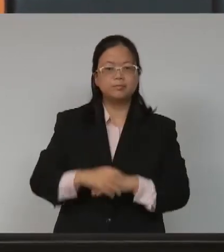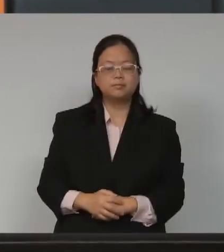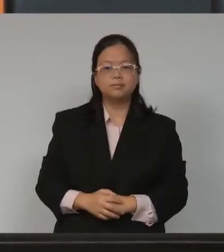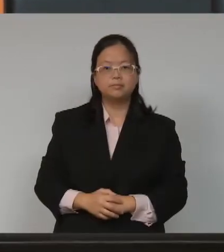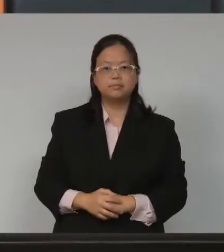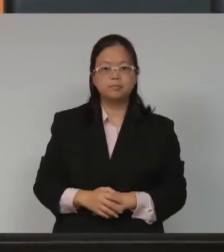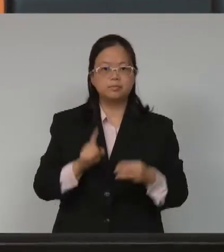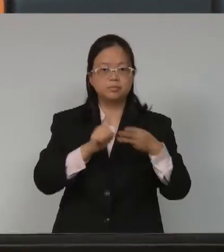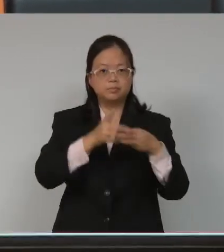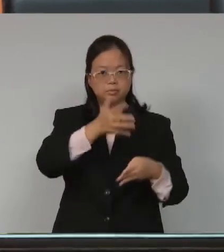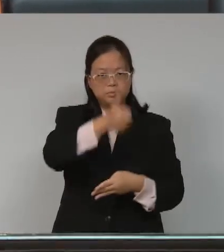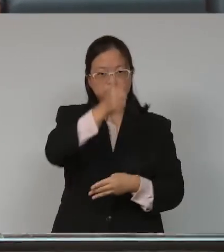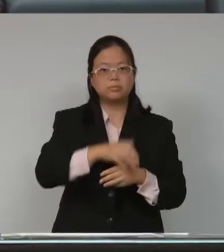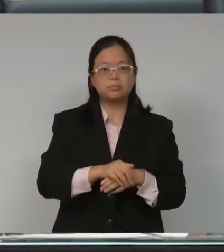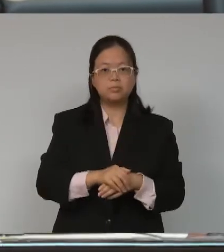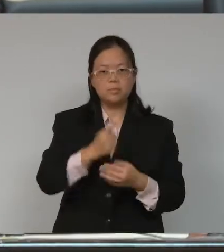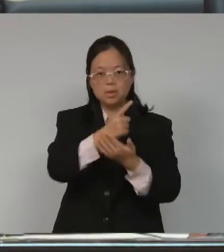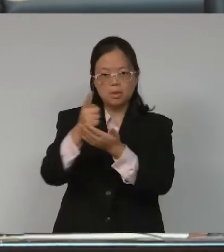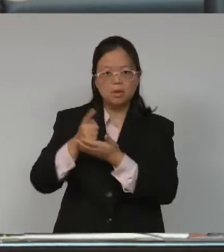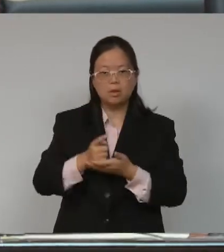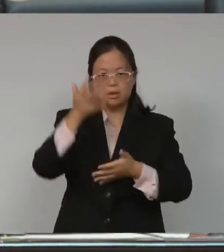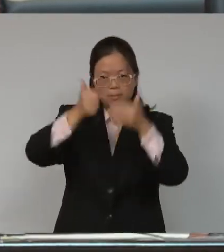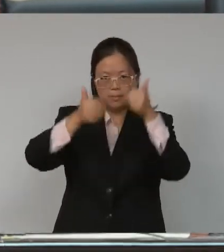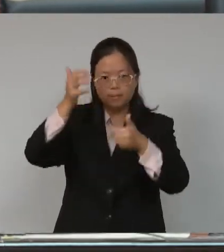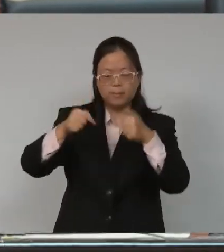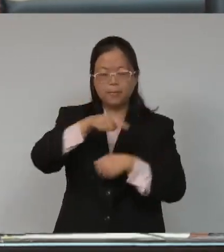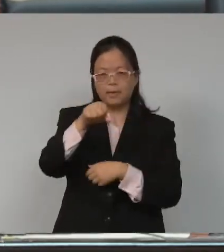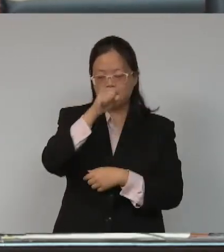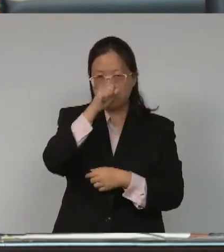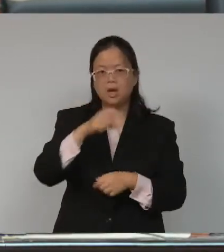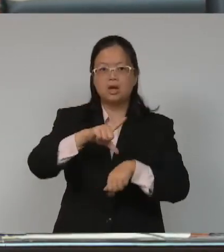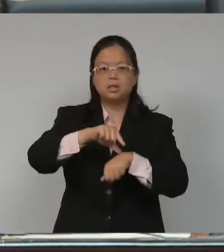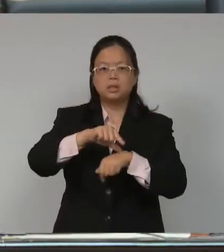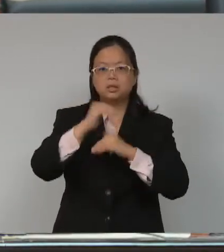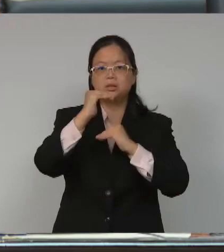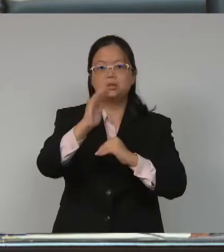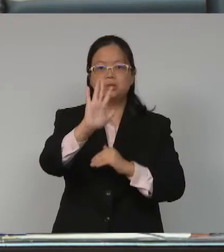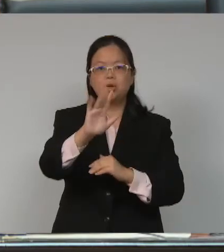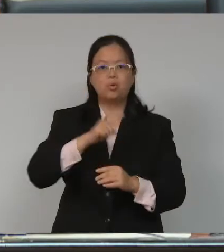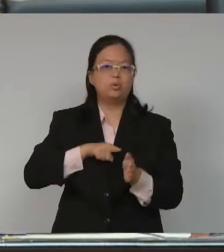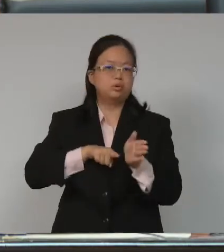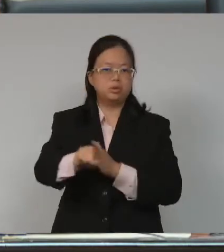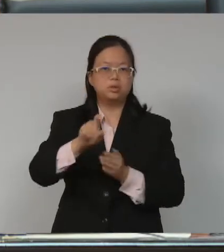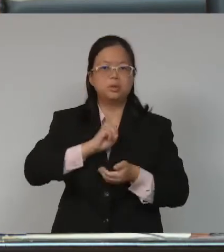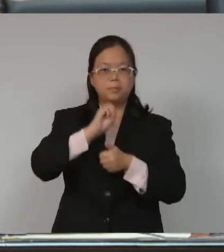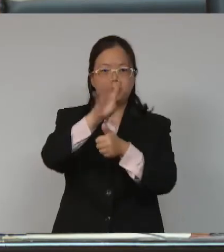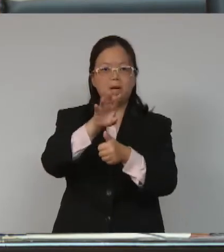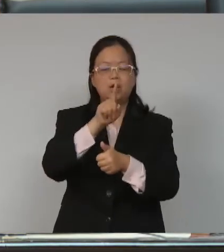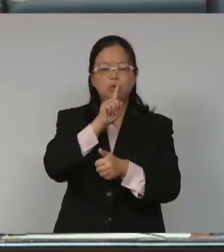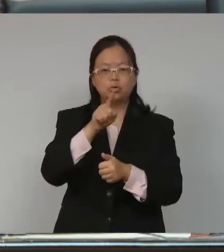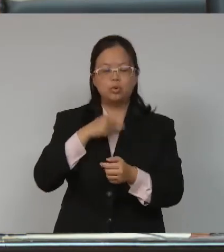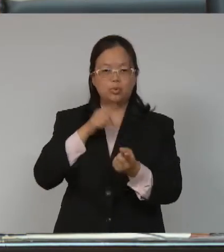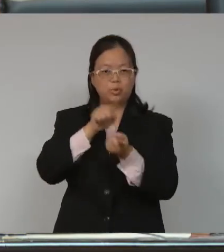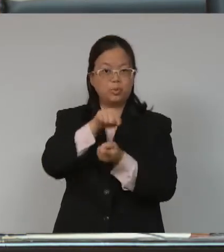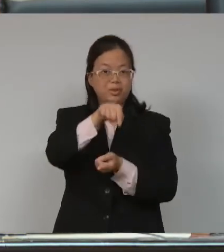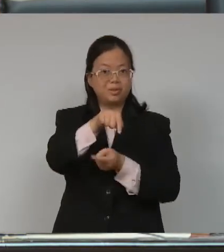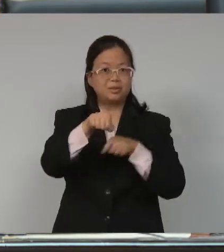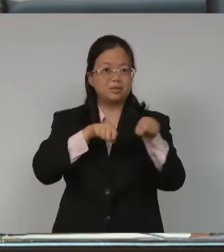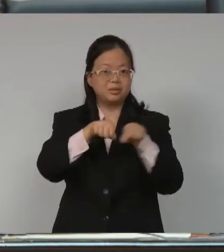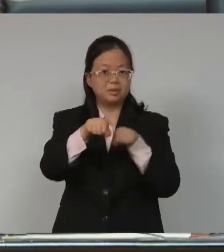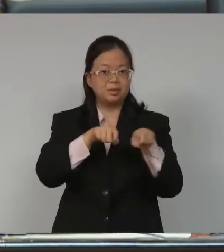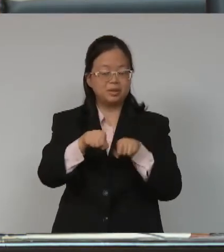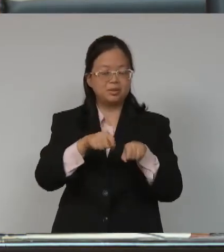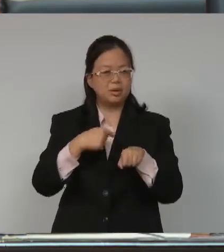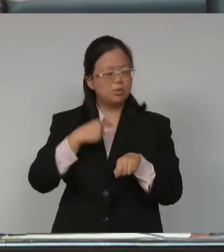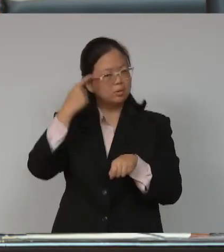主席，在座各位先进，大家好。因为时间的关系，我就直接的提出我对这个公投提案的